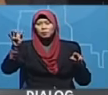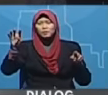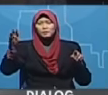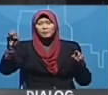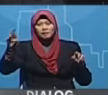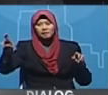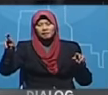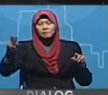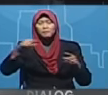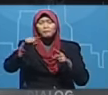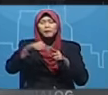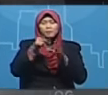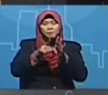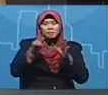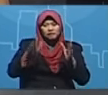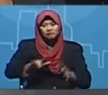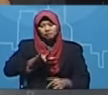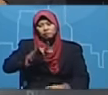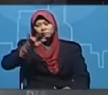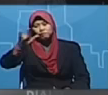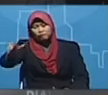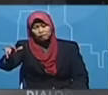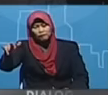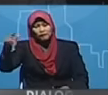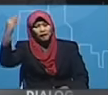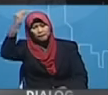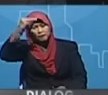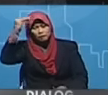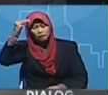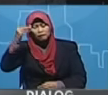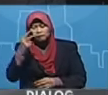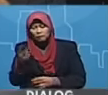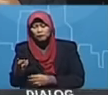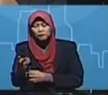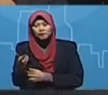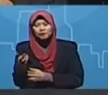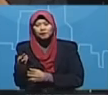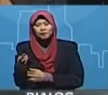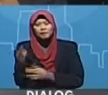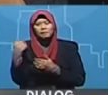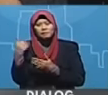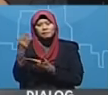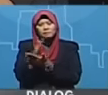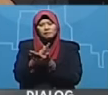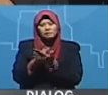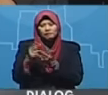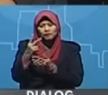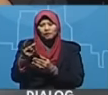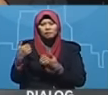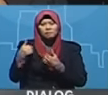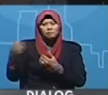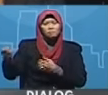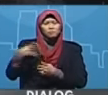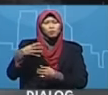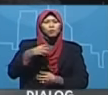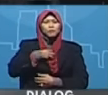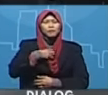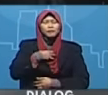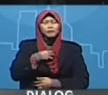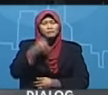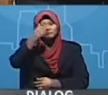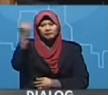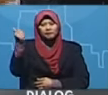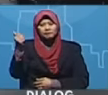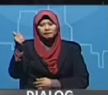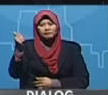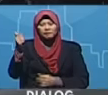Tetapi apabila jemaah telah pergi ke sana, apa yang berlaku ialah ada di kalangan jemaah yang kita dapat aduan, ya, mereka ini